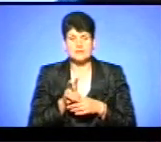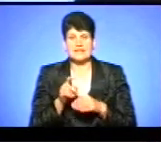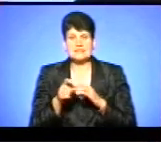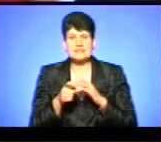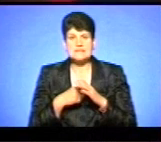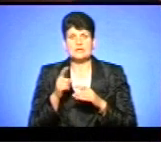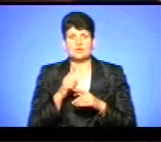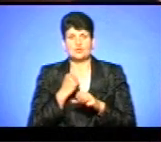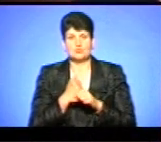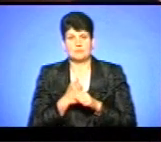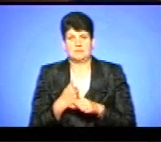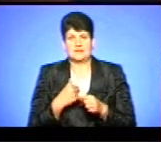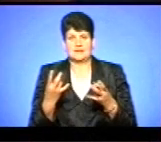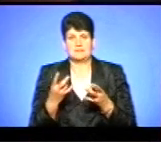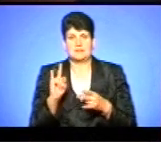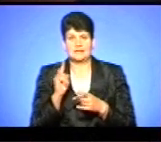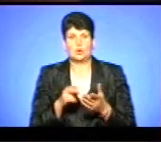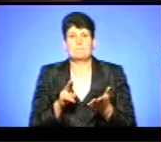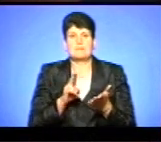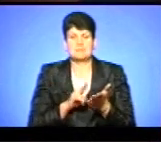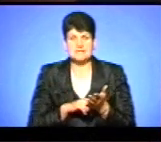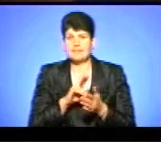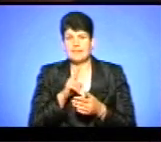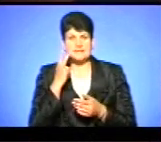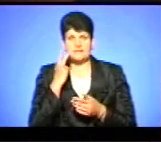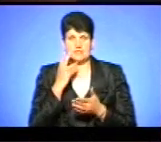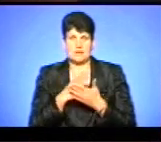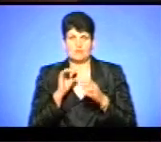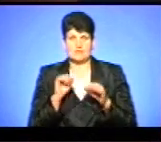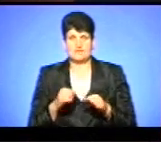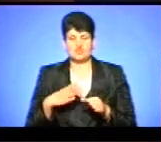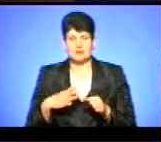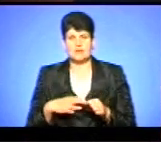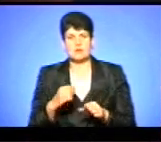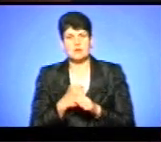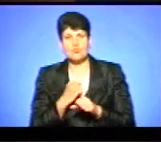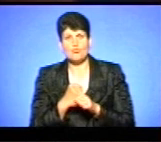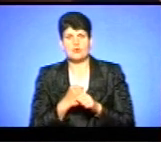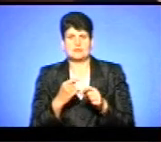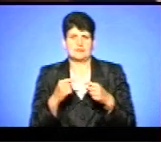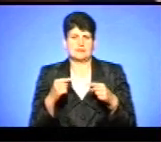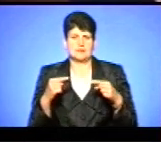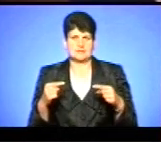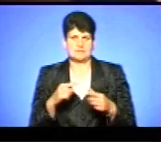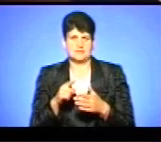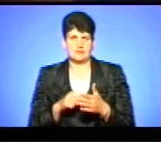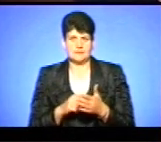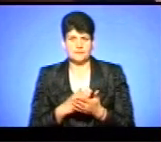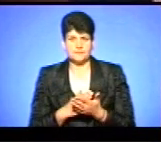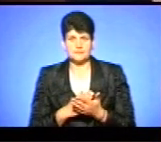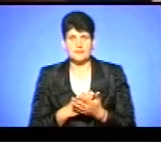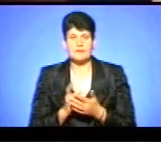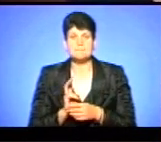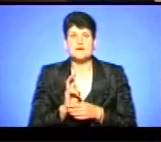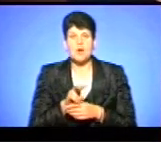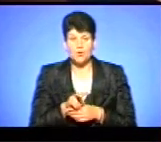щось зробити, треба мені дитину прописати, і от не завжди є можливість чекати, тому що і робота, і різні питання. І от приходить